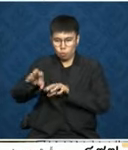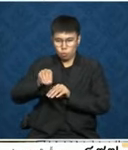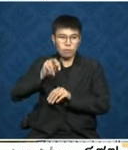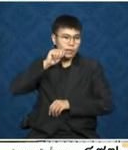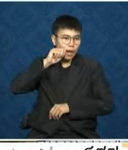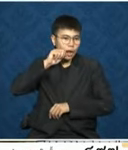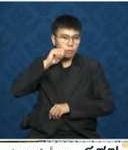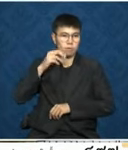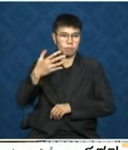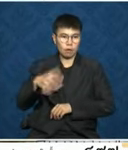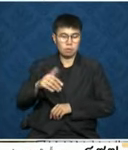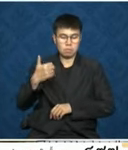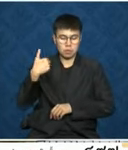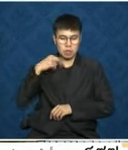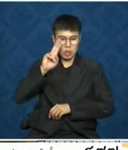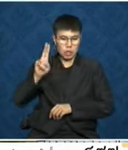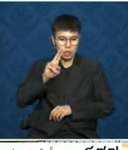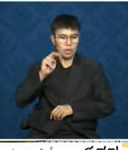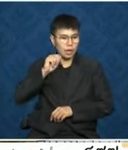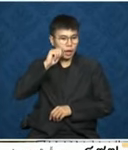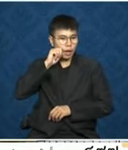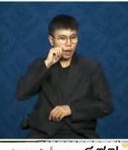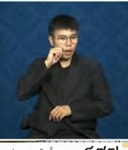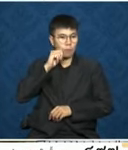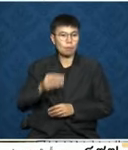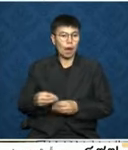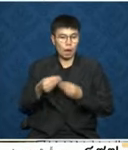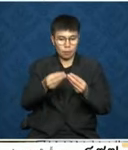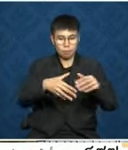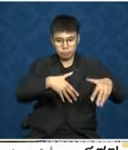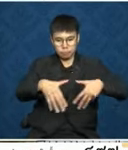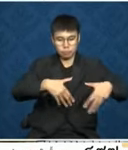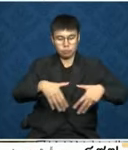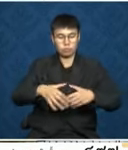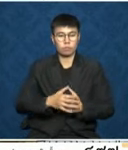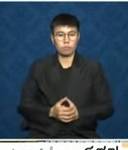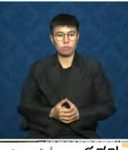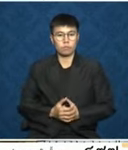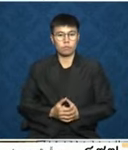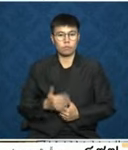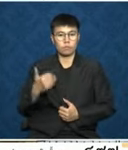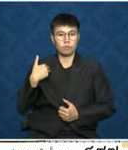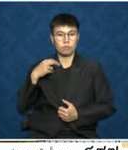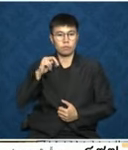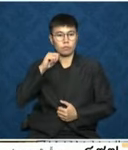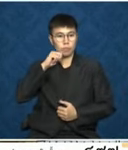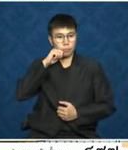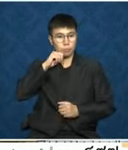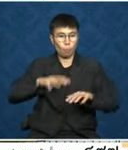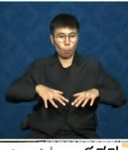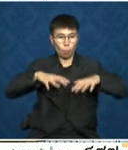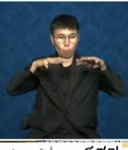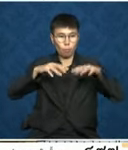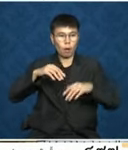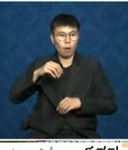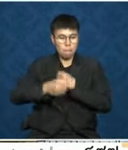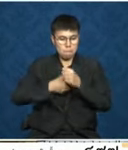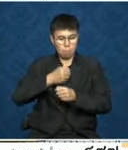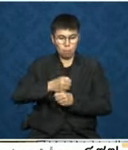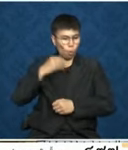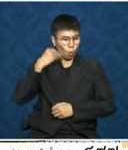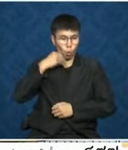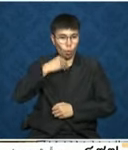นั้นได้ใช้แล้วก็มีเอ่อน้ำน้ำพอเพียงให้กับพี่น้องประชาชนเรื่องที่ 3ครับมีการนมีน้ำท่วมทุกปีครับที่บ้านช่องโคตำบล